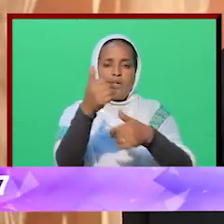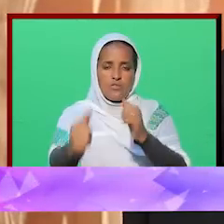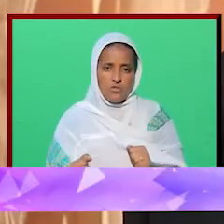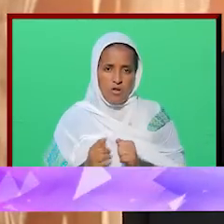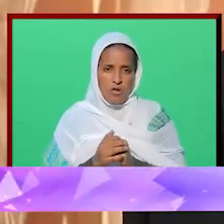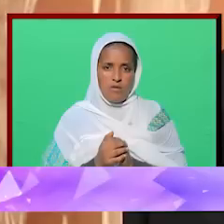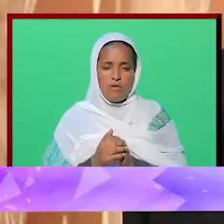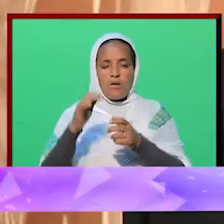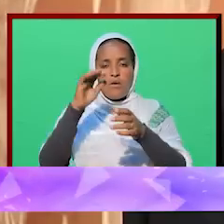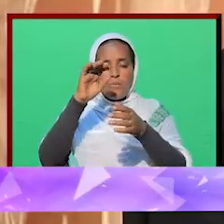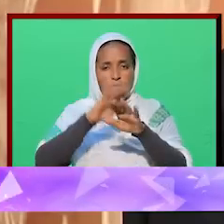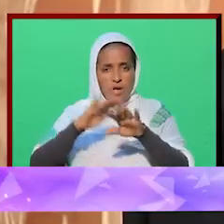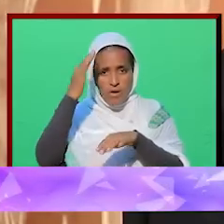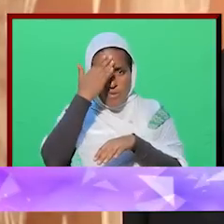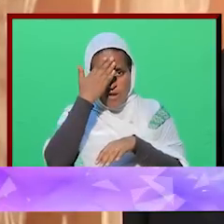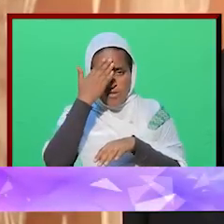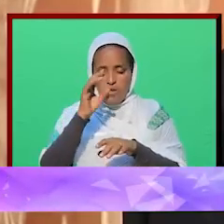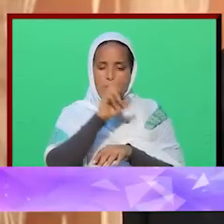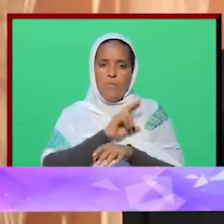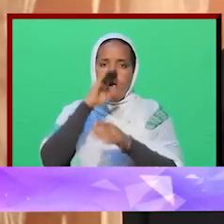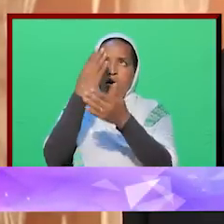ልጅ ማለት ያ ነው።